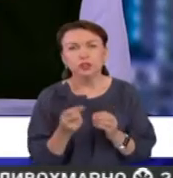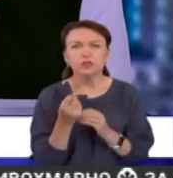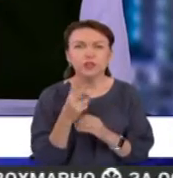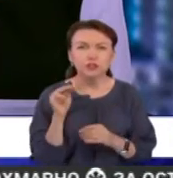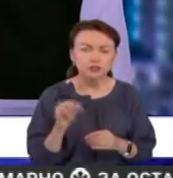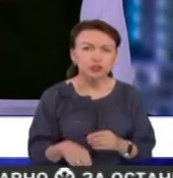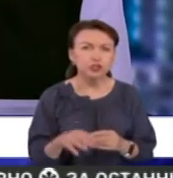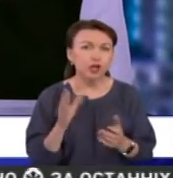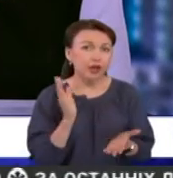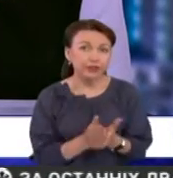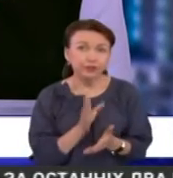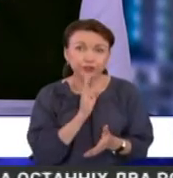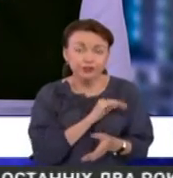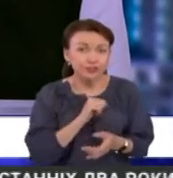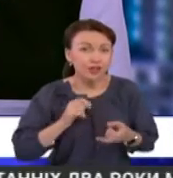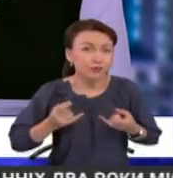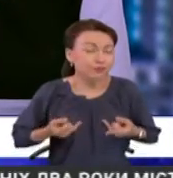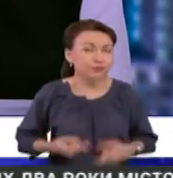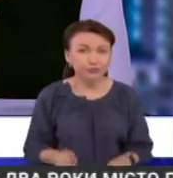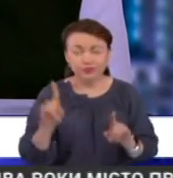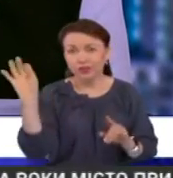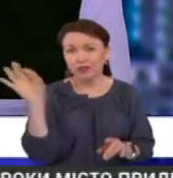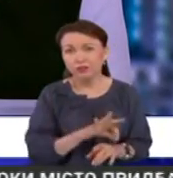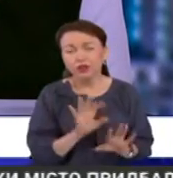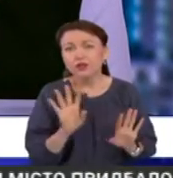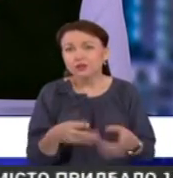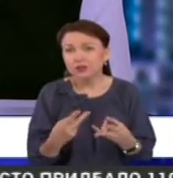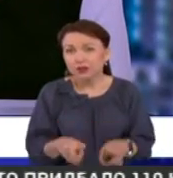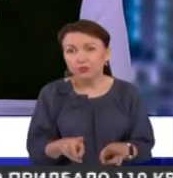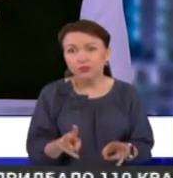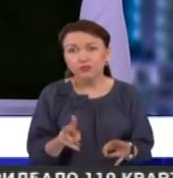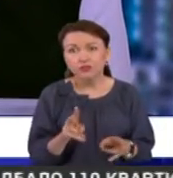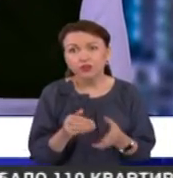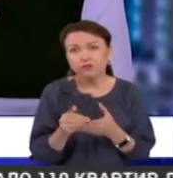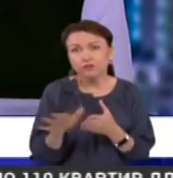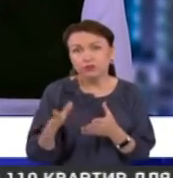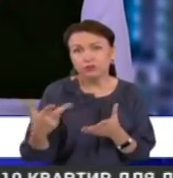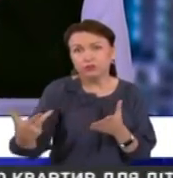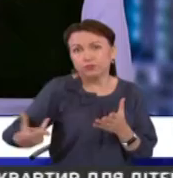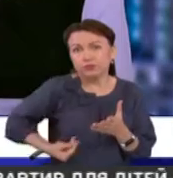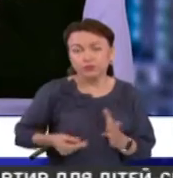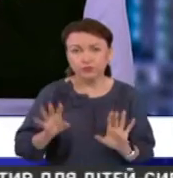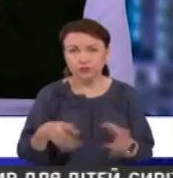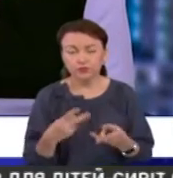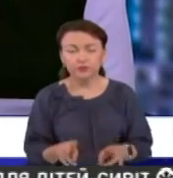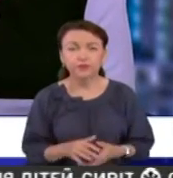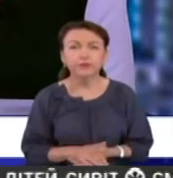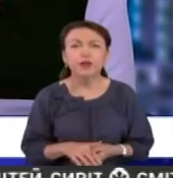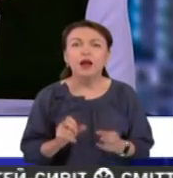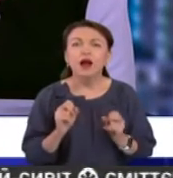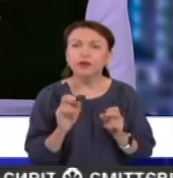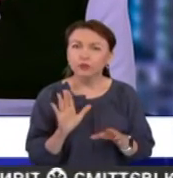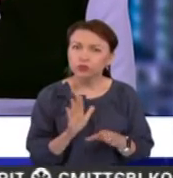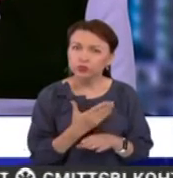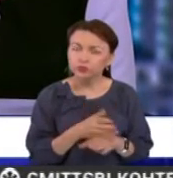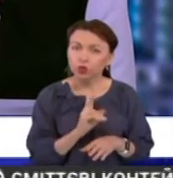тисяч, а є жінки самі народжують і не треба, навіть відмовляються від анестезії. Ось тут саме як буде розмежовуватися і кому